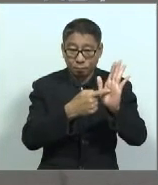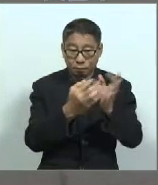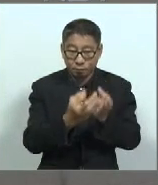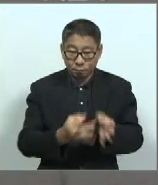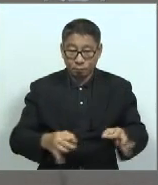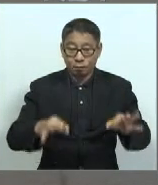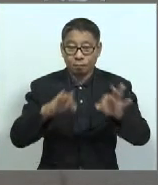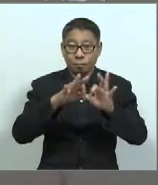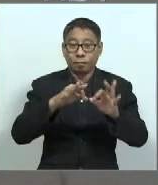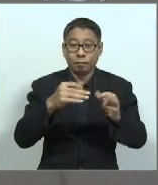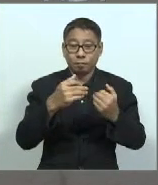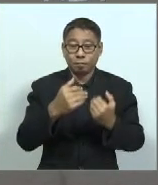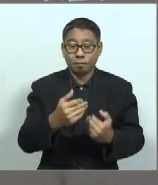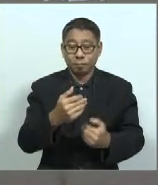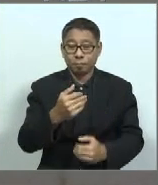ญที่สุดก็คือว่